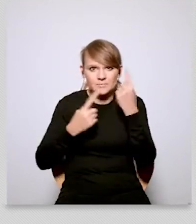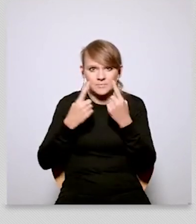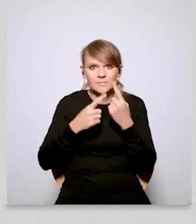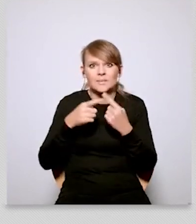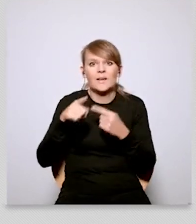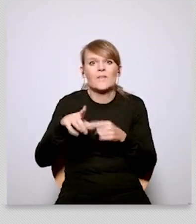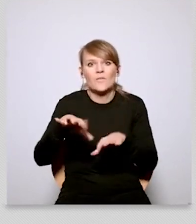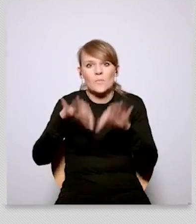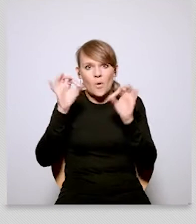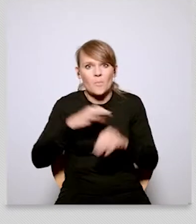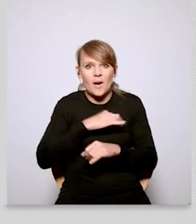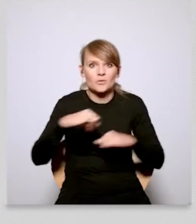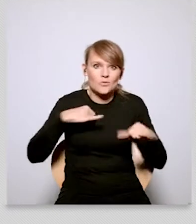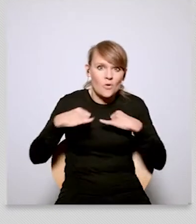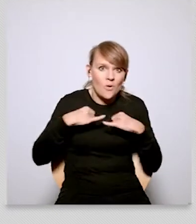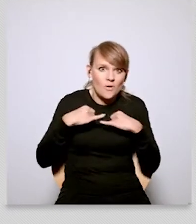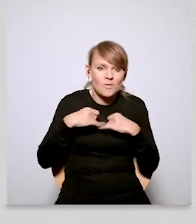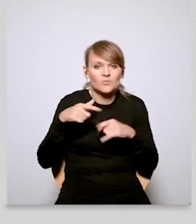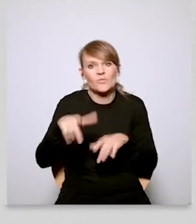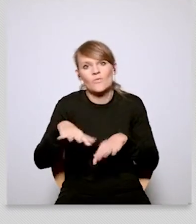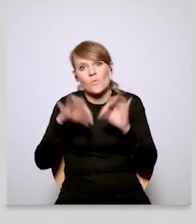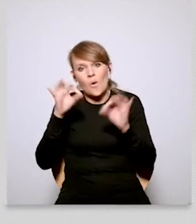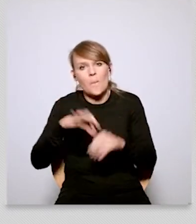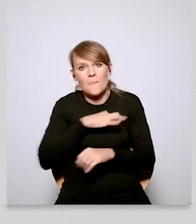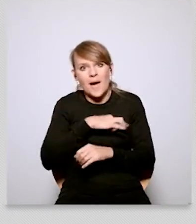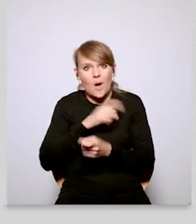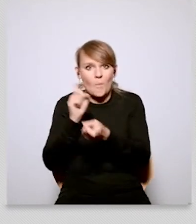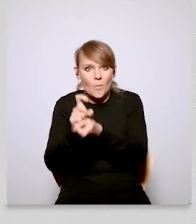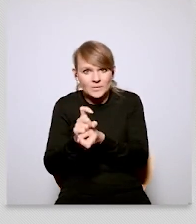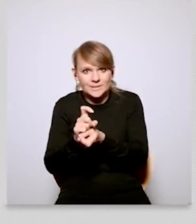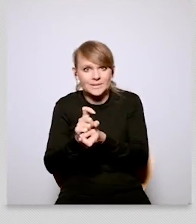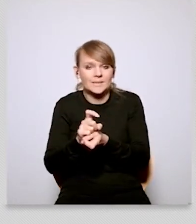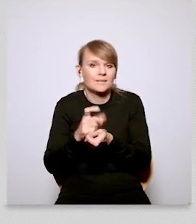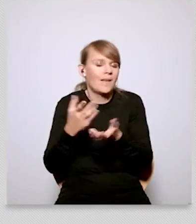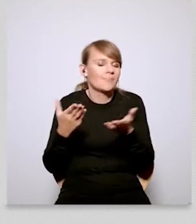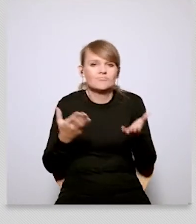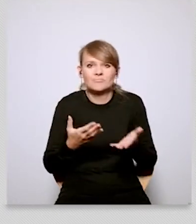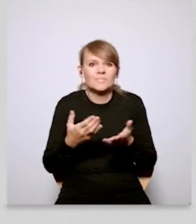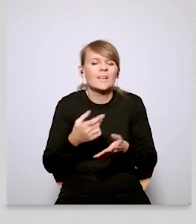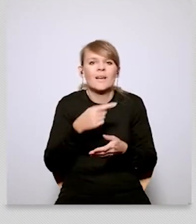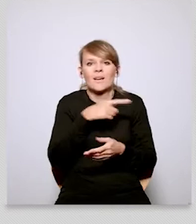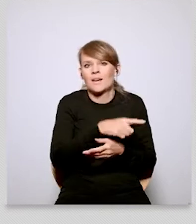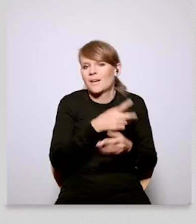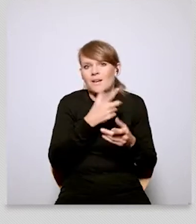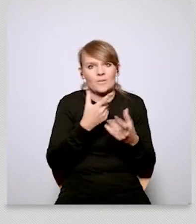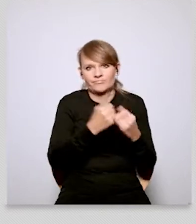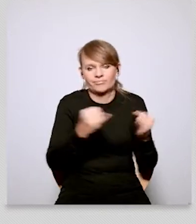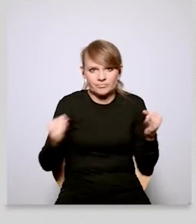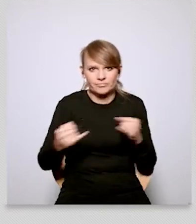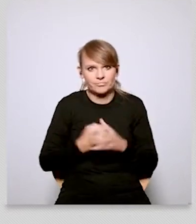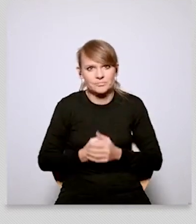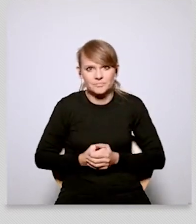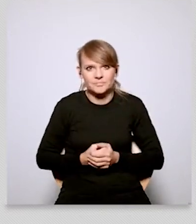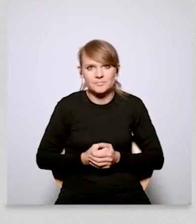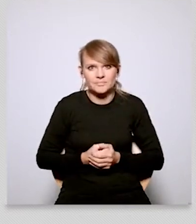partii żołnierzy, czy to są wyborcy partii opozycyjnych, czy głównej partii opozycyjnej, oni są bardzo spolaryzowani wobec tych, czyli jeżeli chodzi o tą